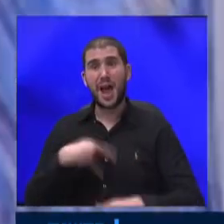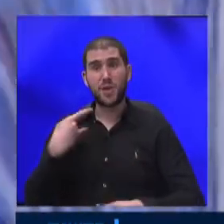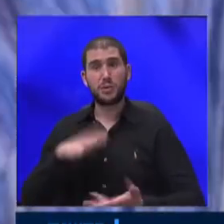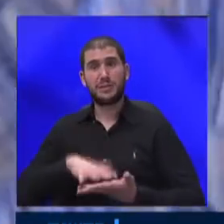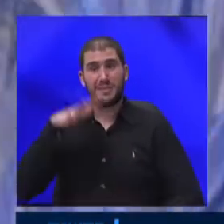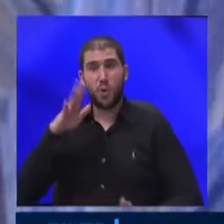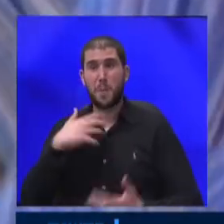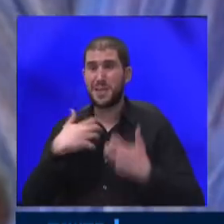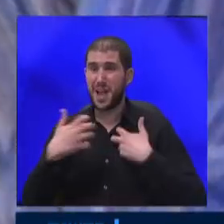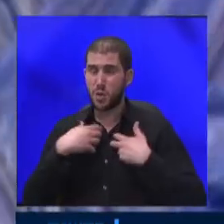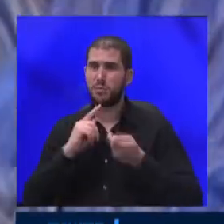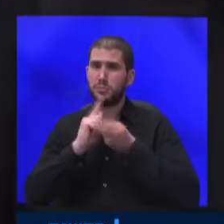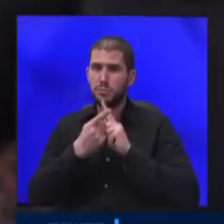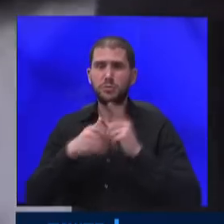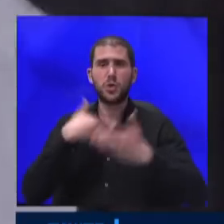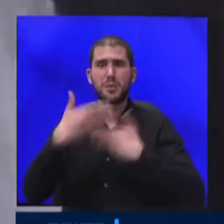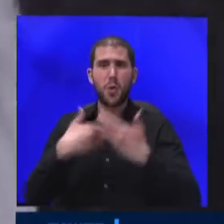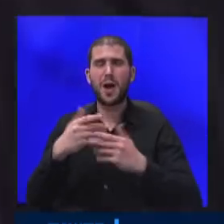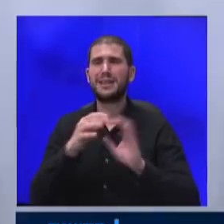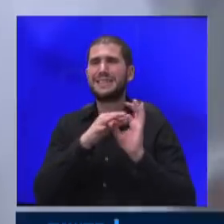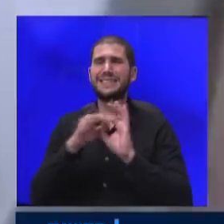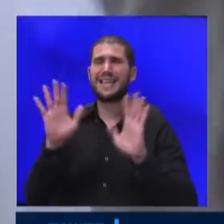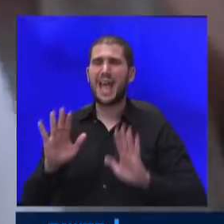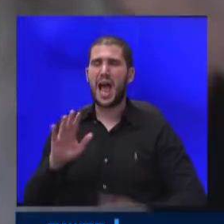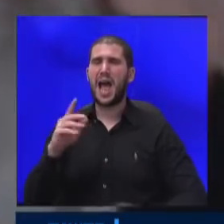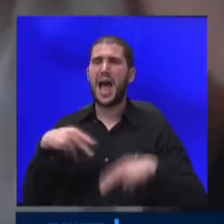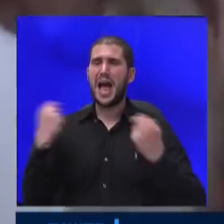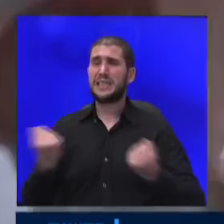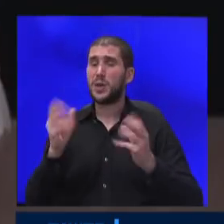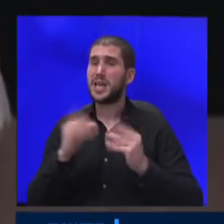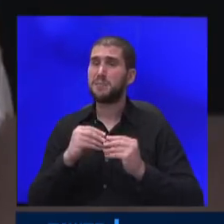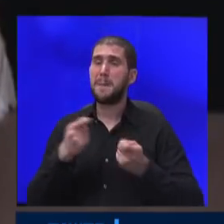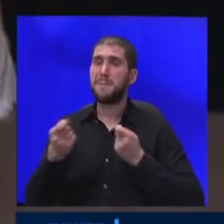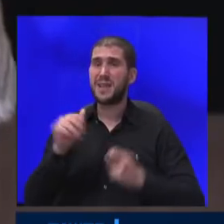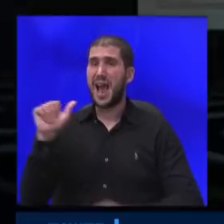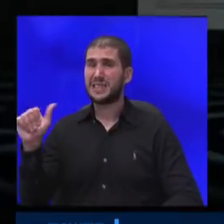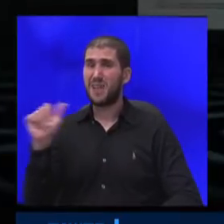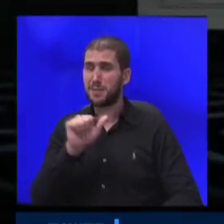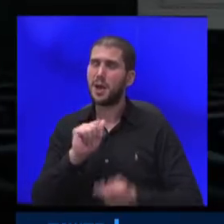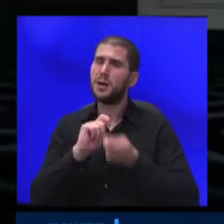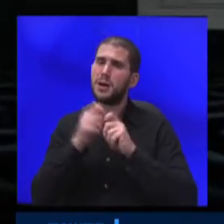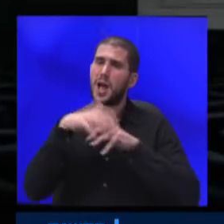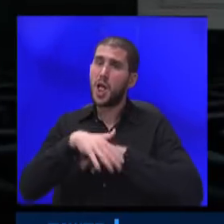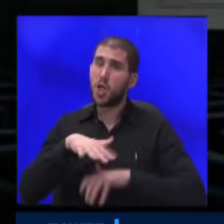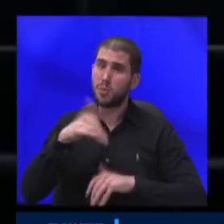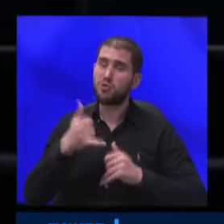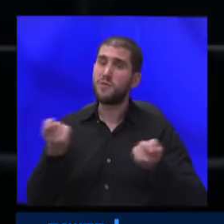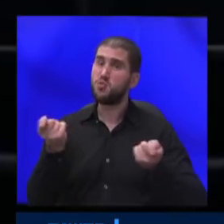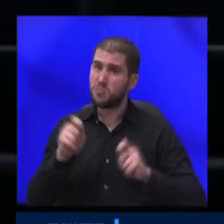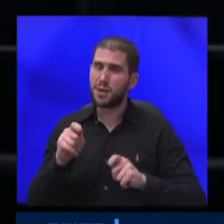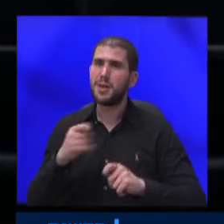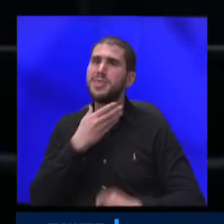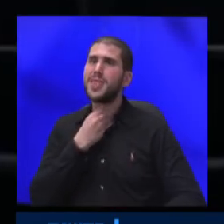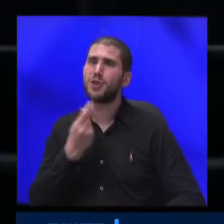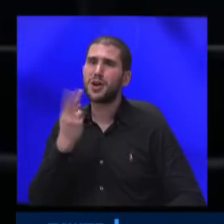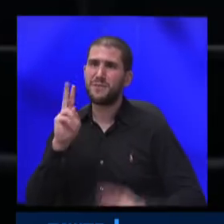כותלי התיאטרון תורגמו בשלב מאוחר יותר לסדרה החזרות. ביחד עם המפיק אסף אמיר, הם גרמו לתחום הזה שעכשיו מושבת להיות נחשק